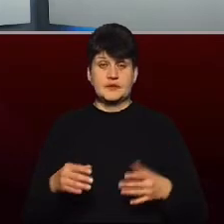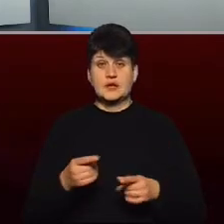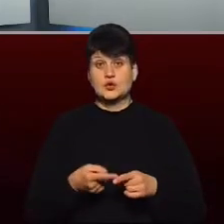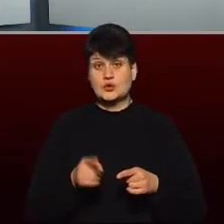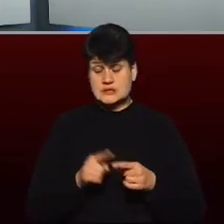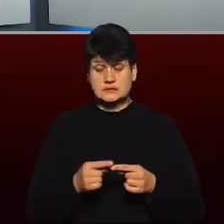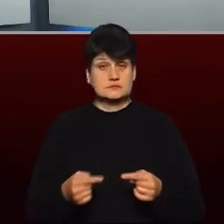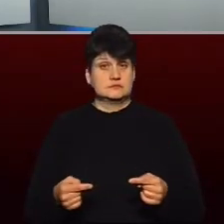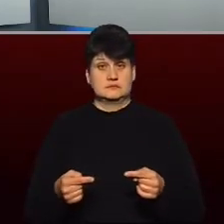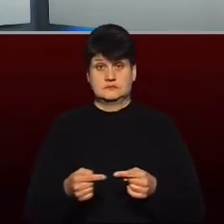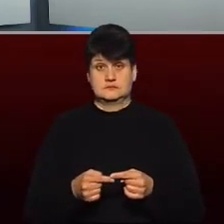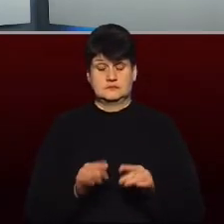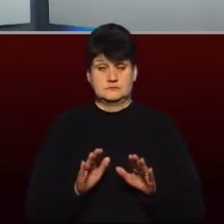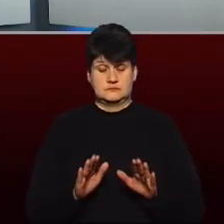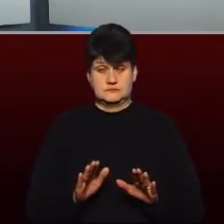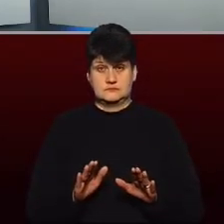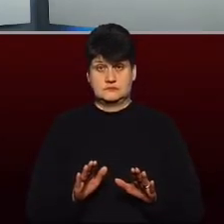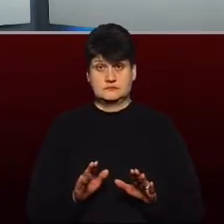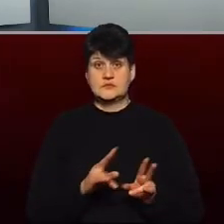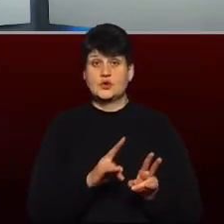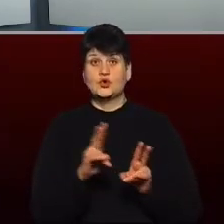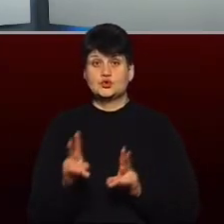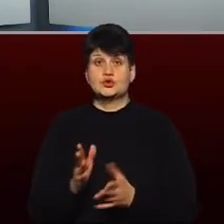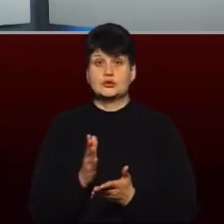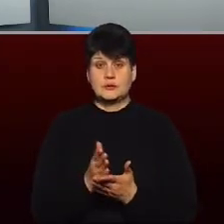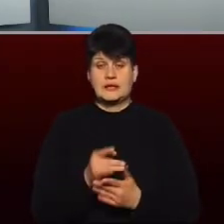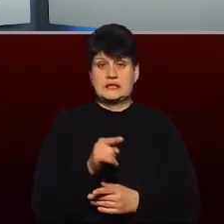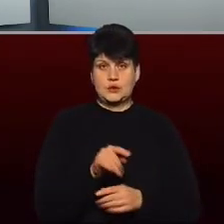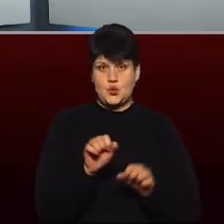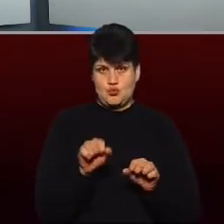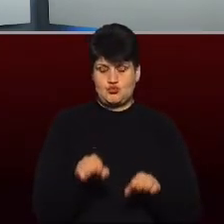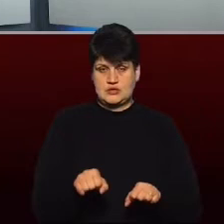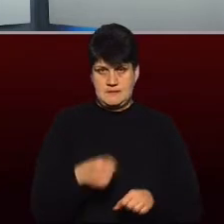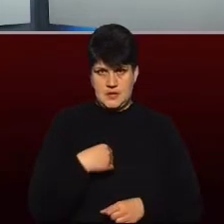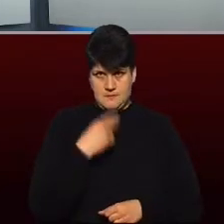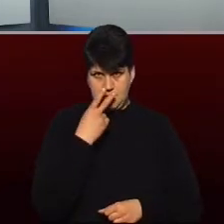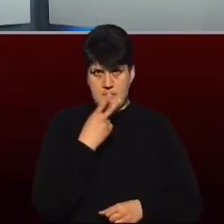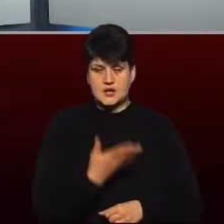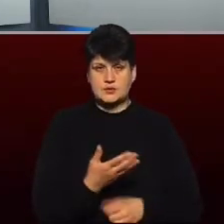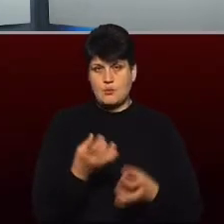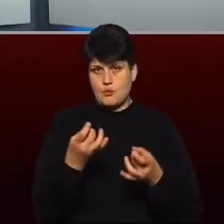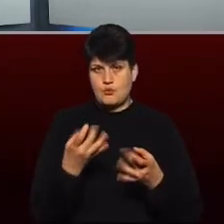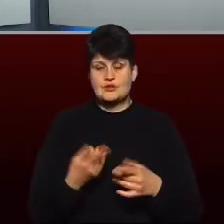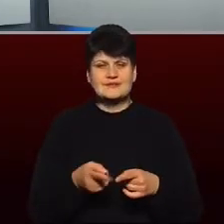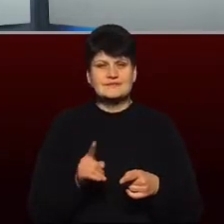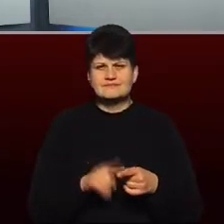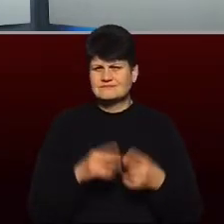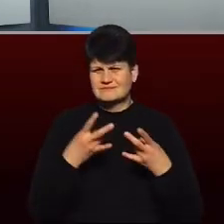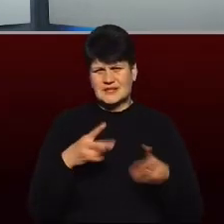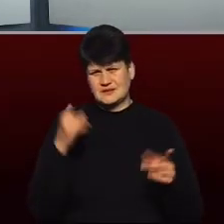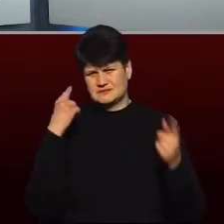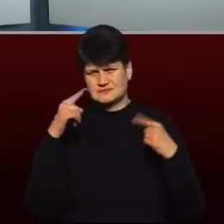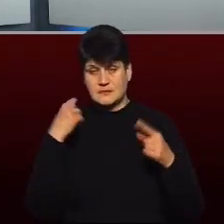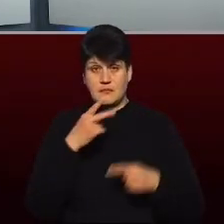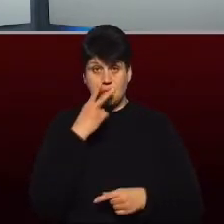що хто має таку можливість, ми бачимо просто, це навіть не треба фантазувати, бачимо